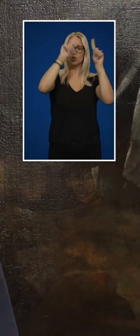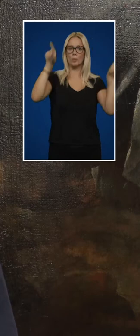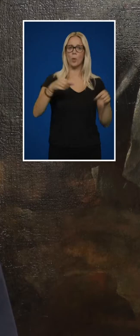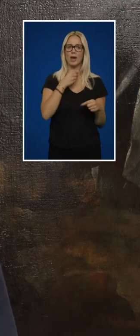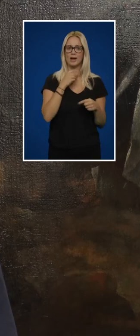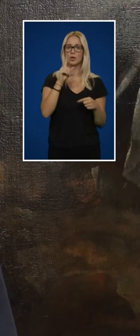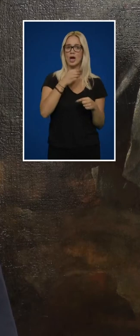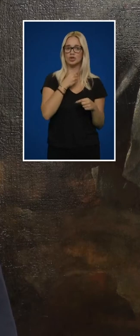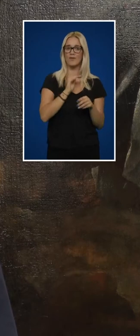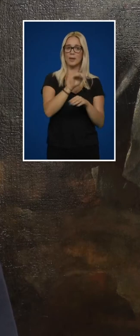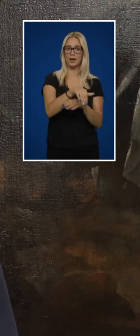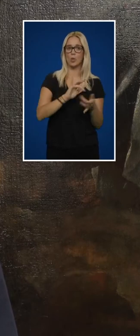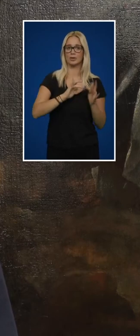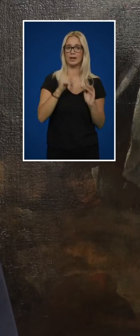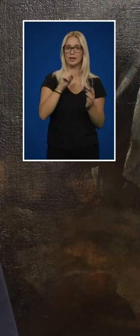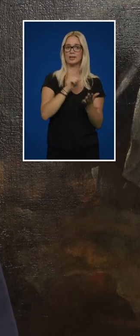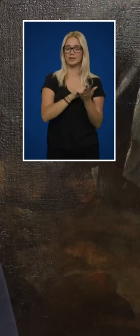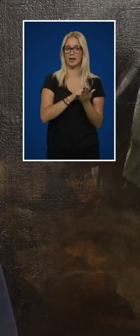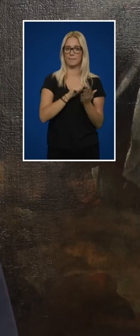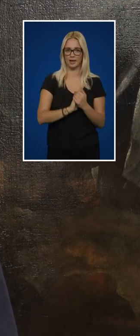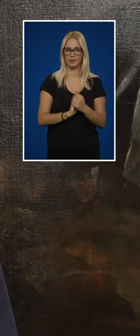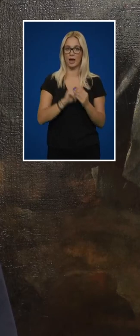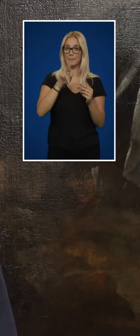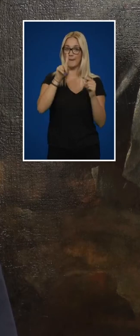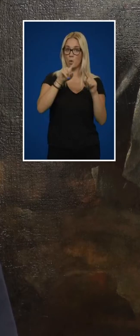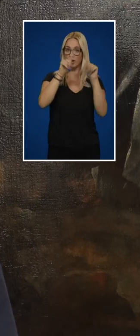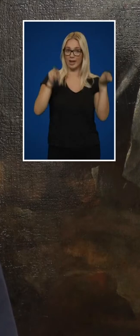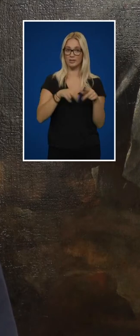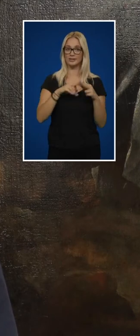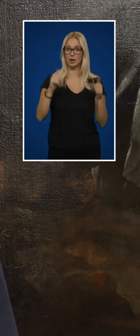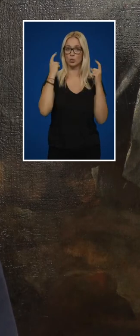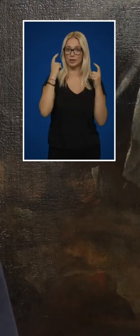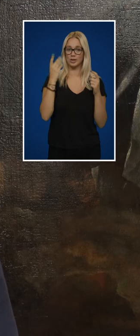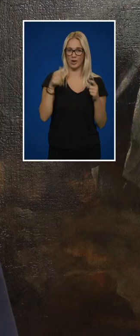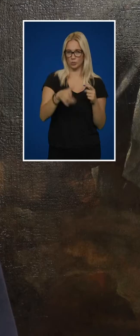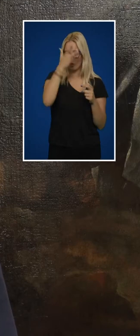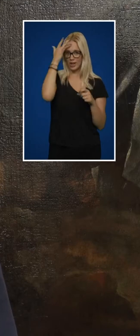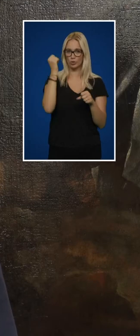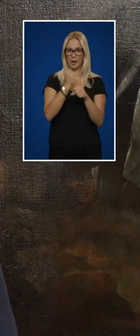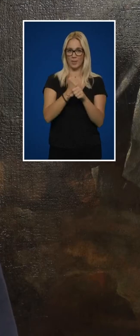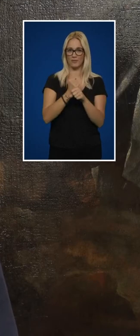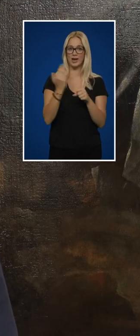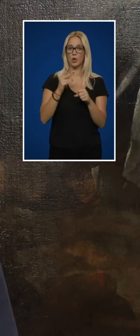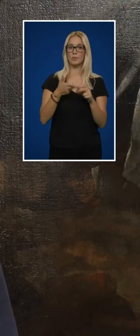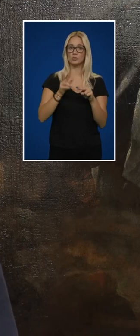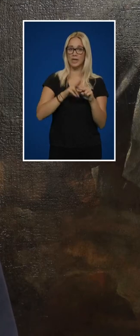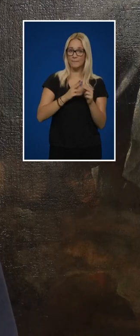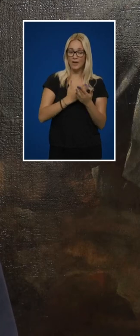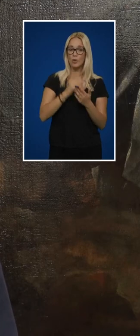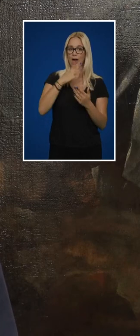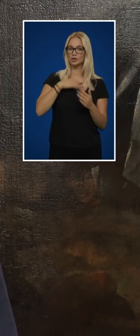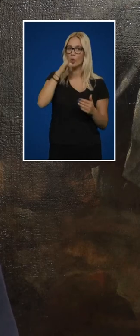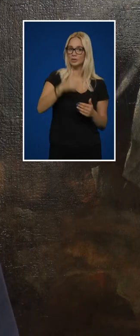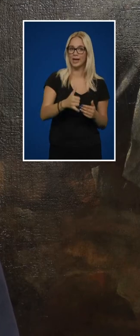nastavak kampanje jumbo plakata i oglašavanja preko internetskih i tiskanih medija. Također imamo i letke za turiste koje smo ovo